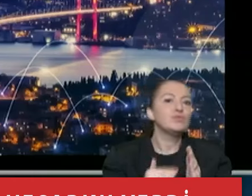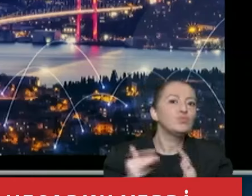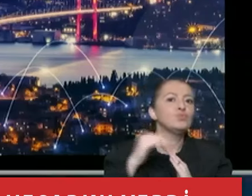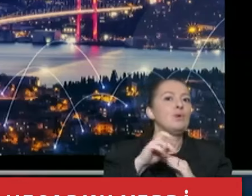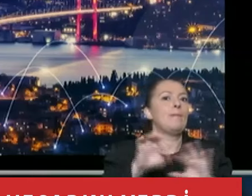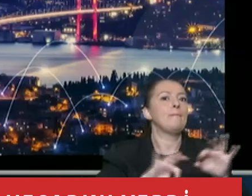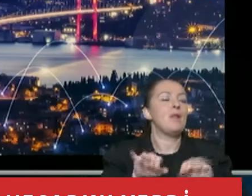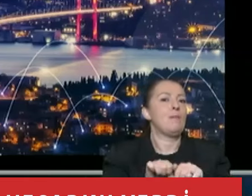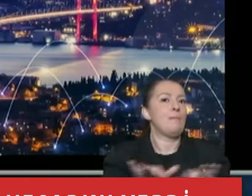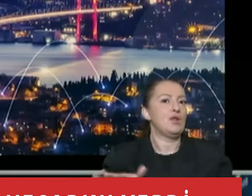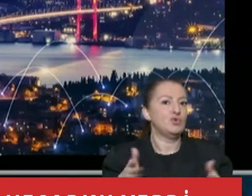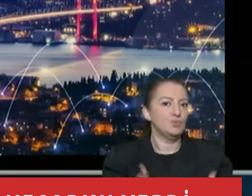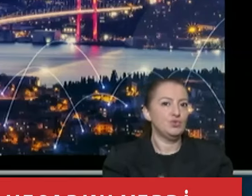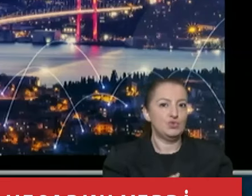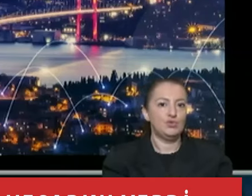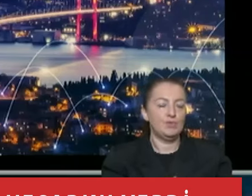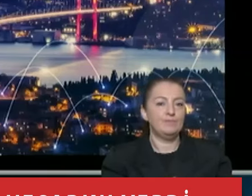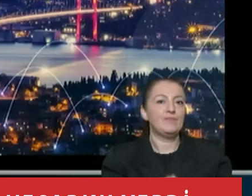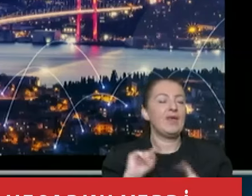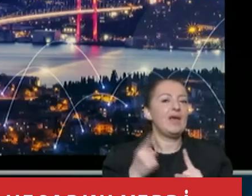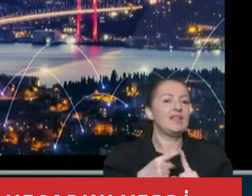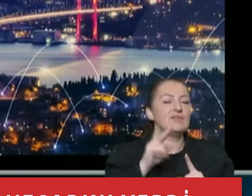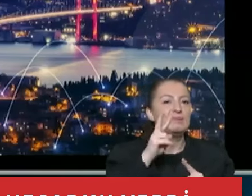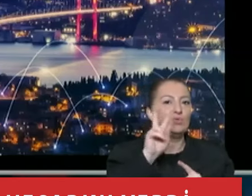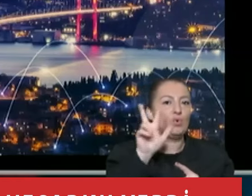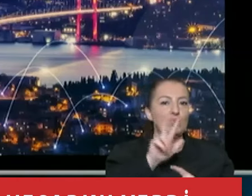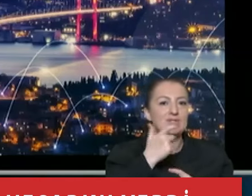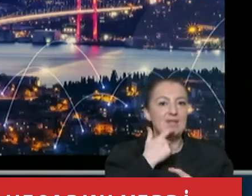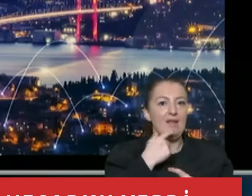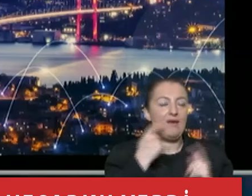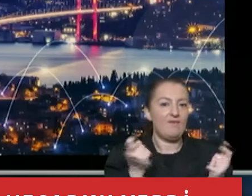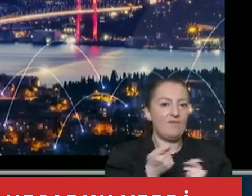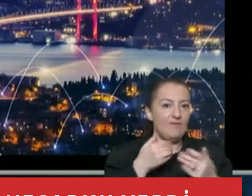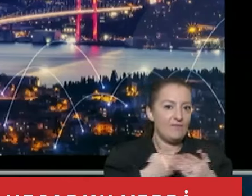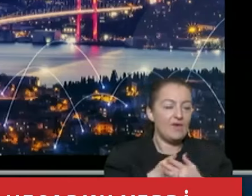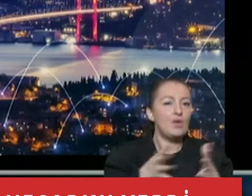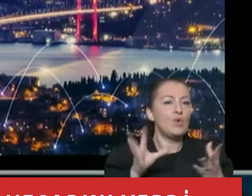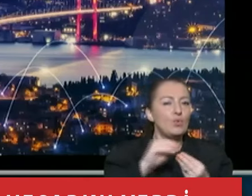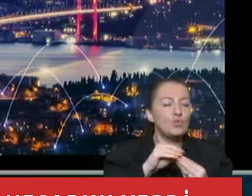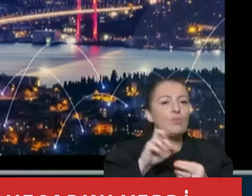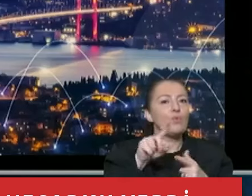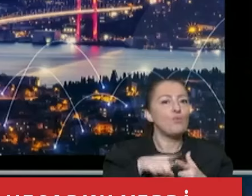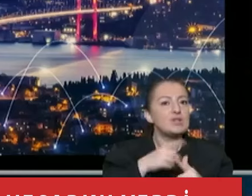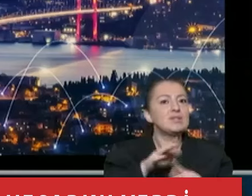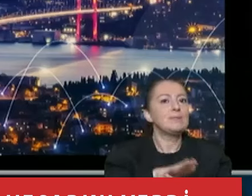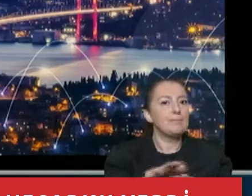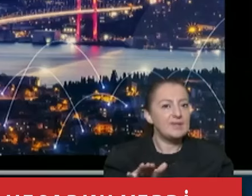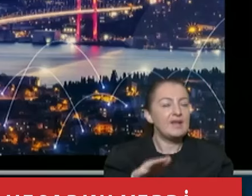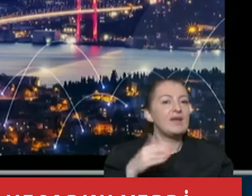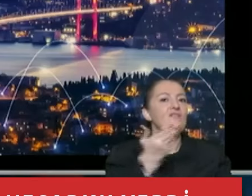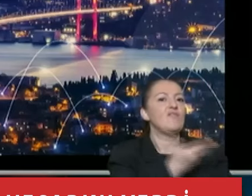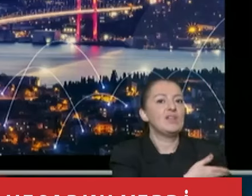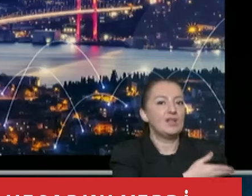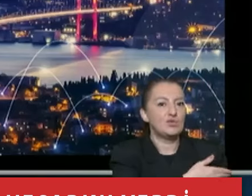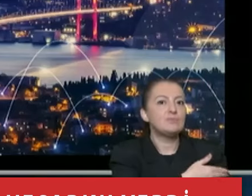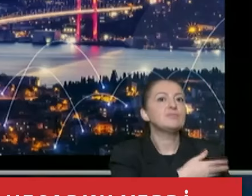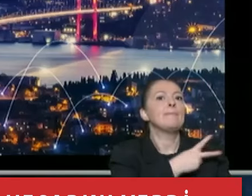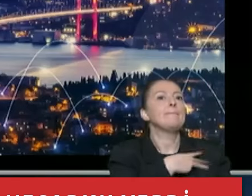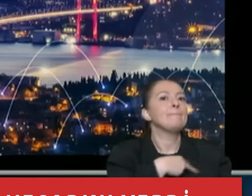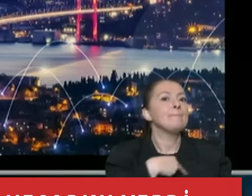yayınlamış durumdadır hedefi 2030 yılına kadar tüm projeleri tamamlayarak Vatandaşlarımızın